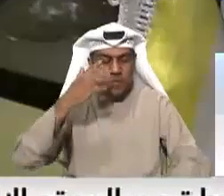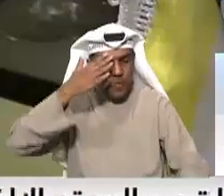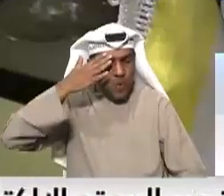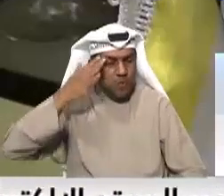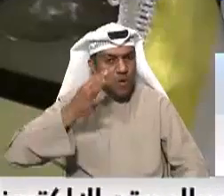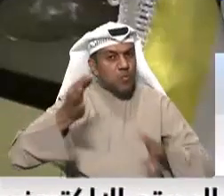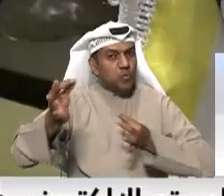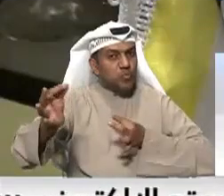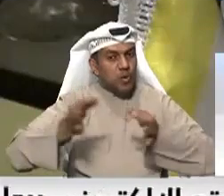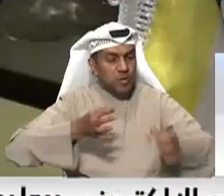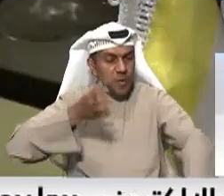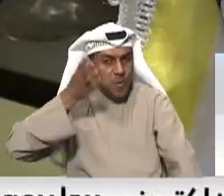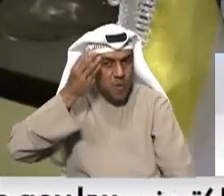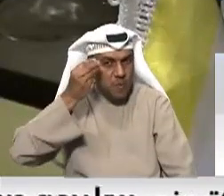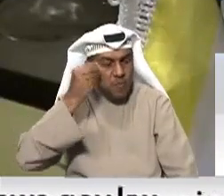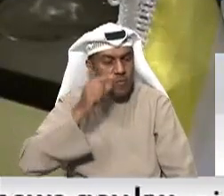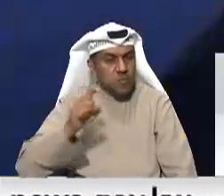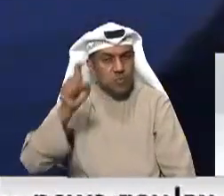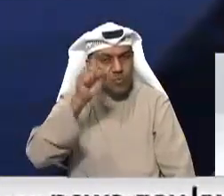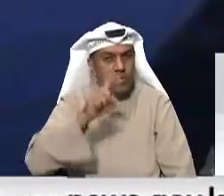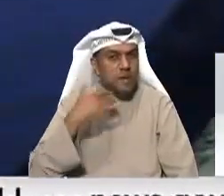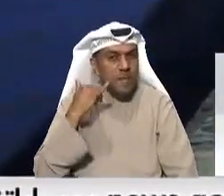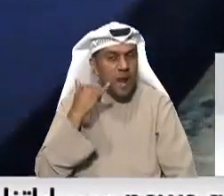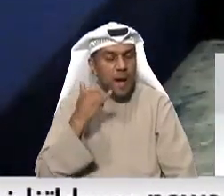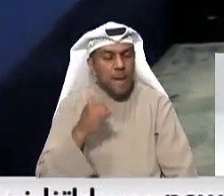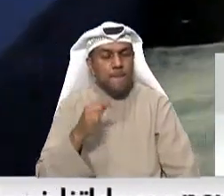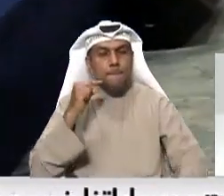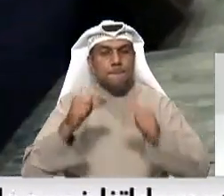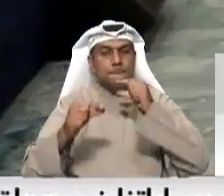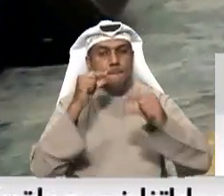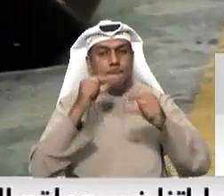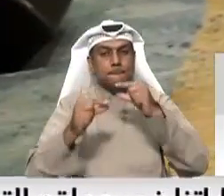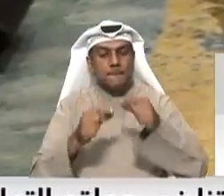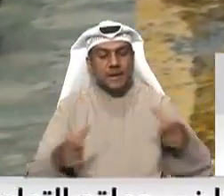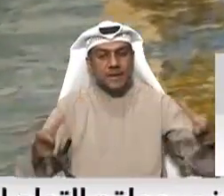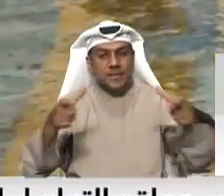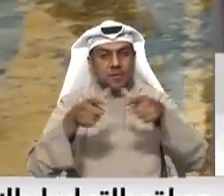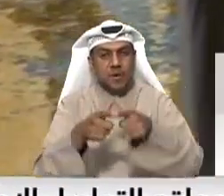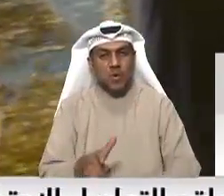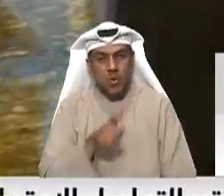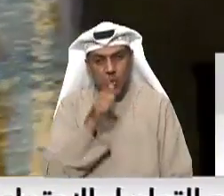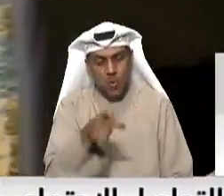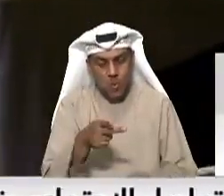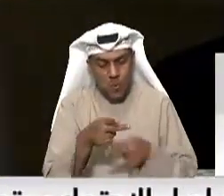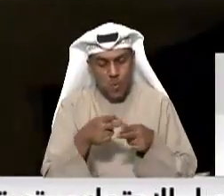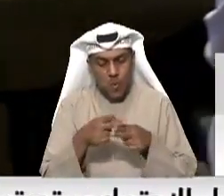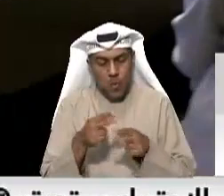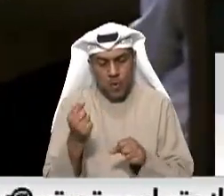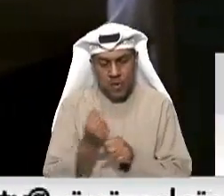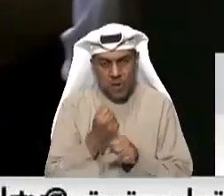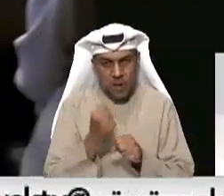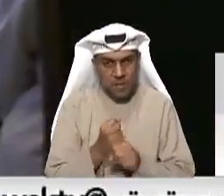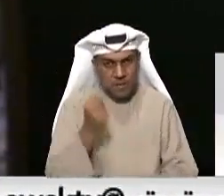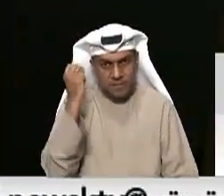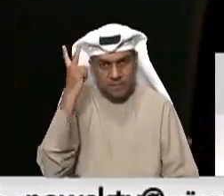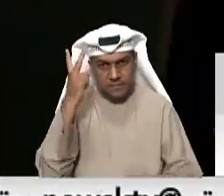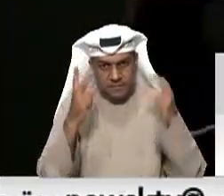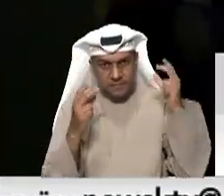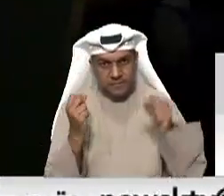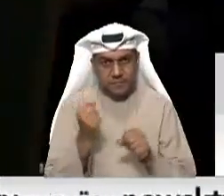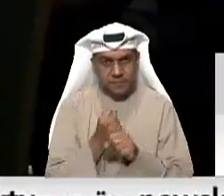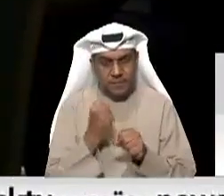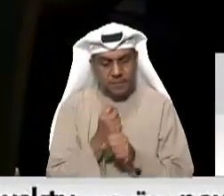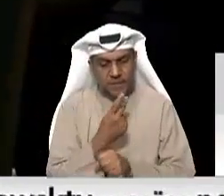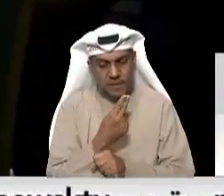العامين لجمعيات المصارف العربية. وأكد الحساوي أن دولة الكويت أعطت نموذجاً ممتازاً للخروج من الأزمات